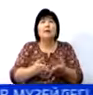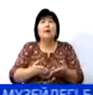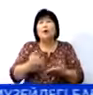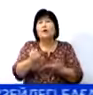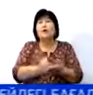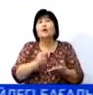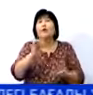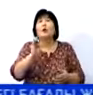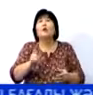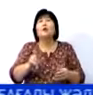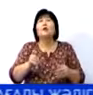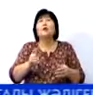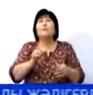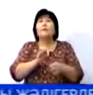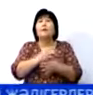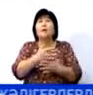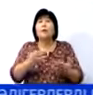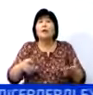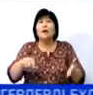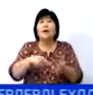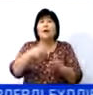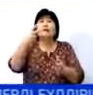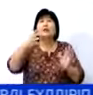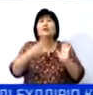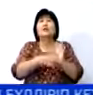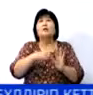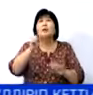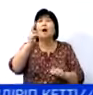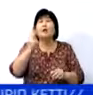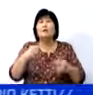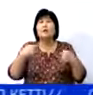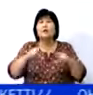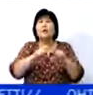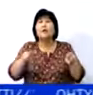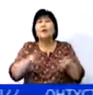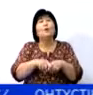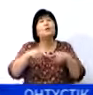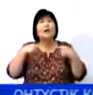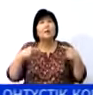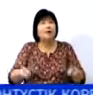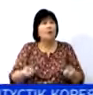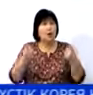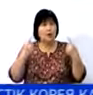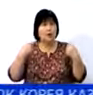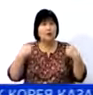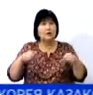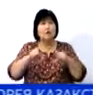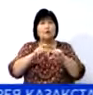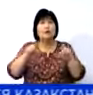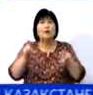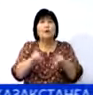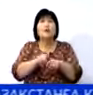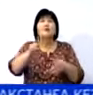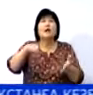Тұрақтандыру қорындағы өнімдер қаладағы 29 әлеуметтік дүкенге, одан бөлек үлкен ірі сауда орындары осы